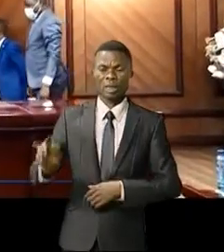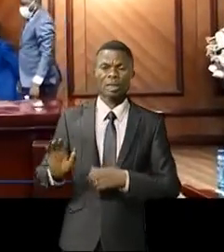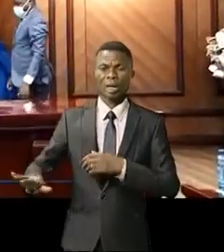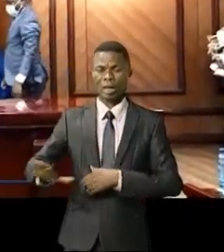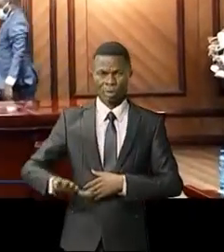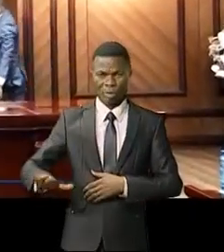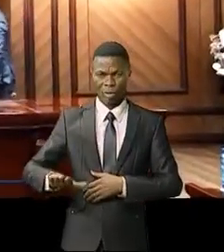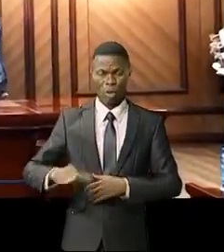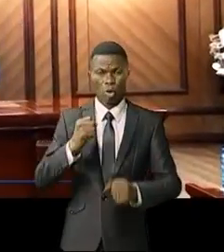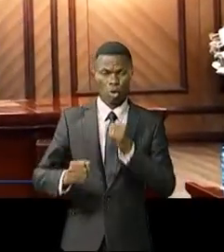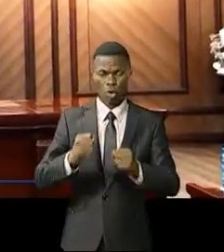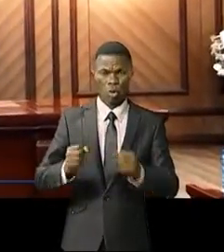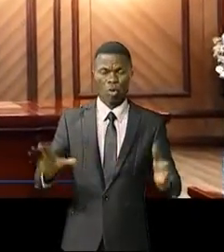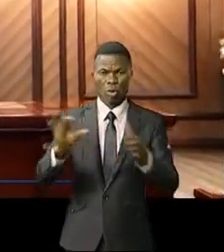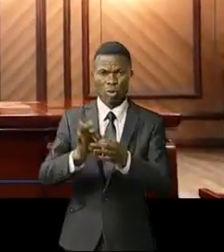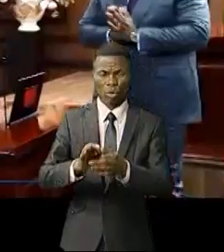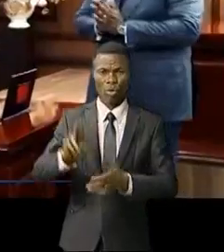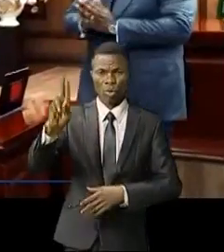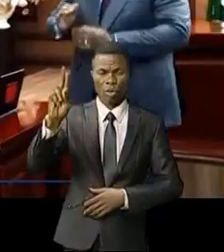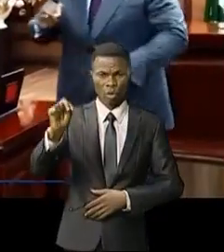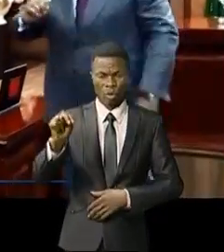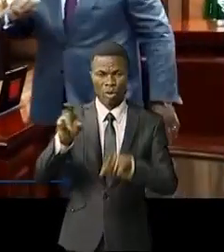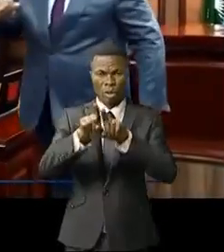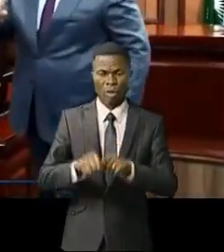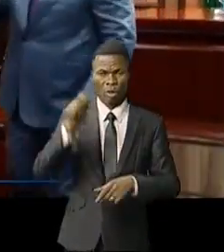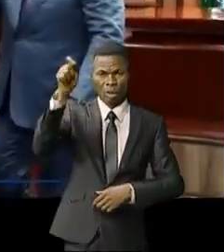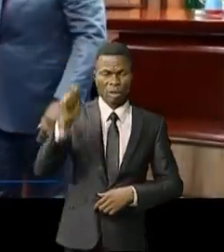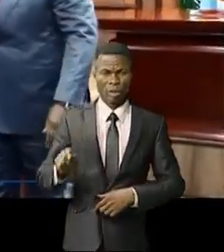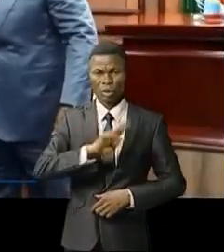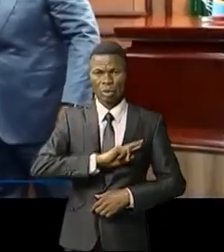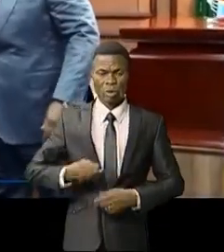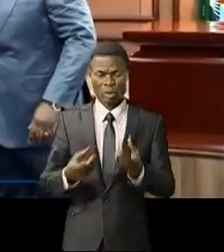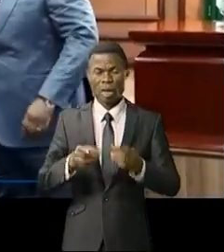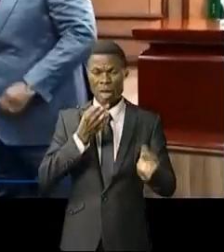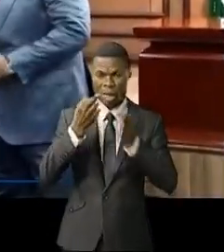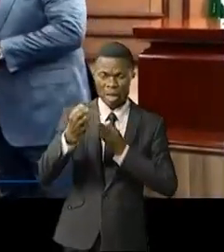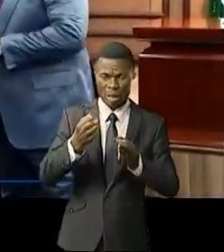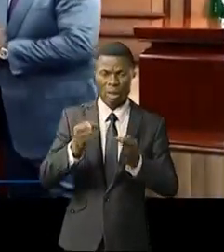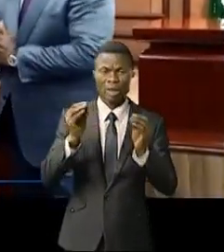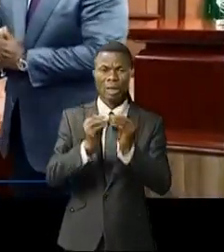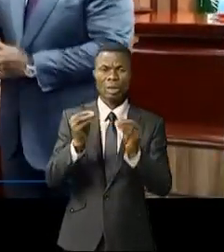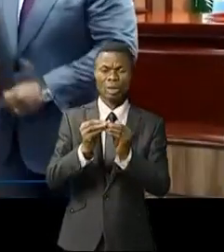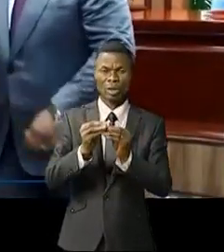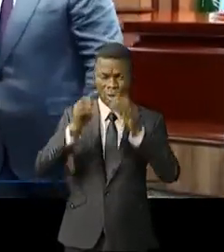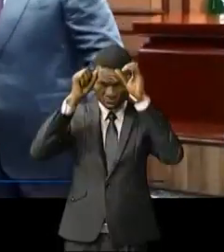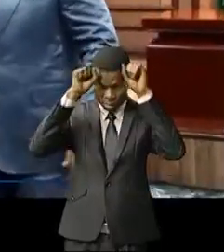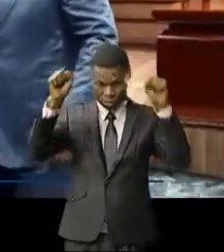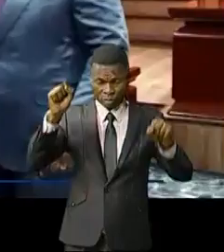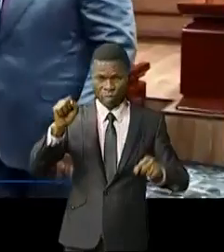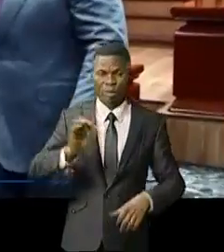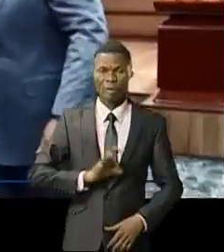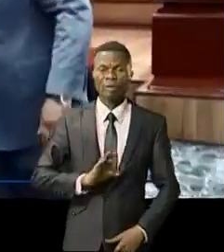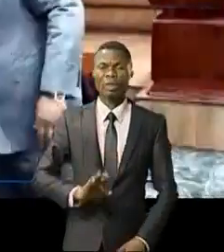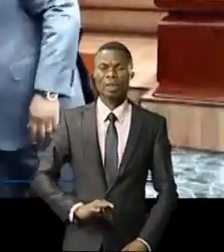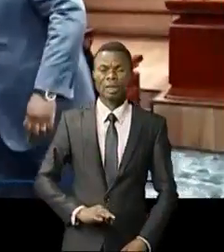avec les efforts conjoints de la MONUSCO et des forces armées de la RDC a été évoquée au cours des échanges du président de la République